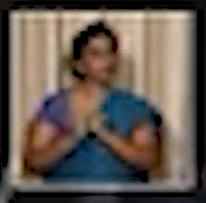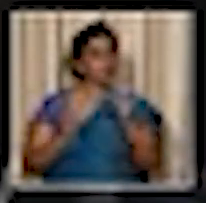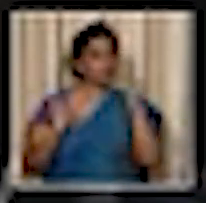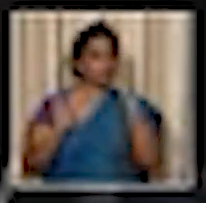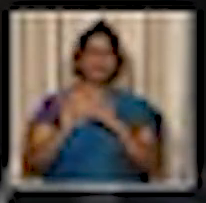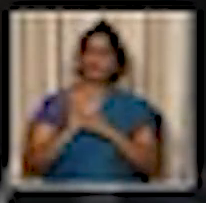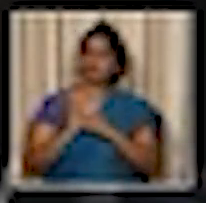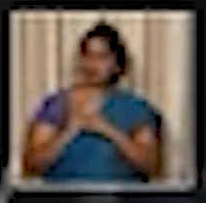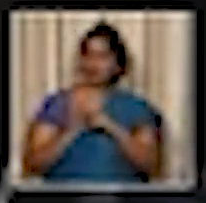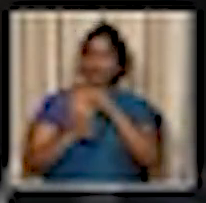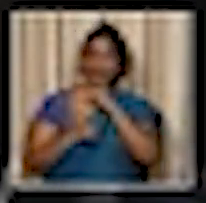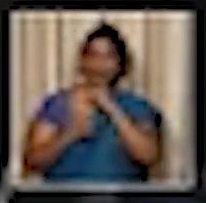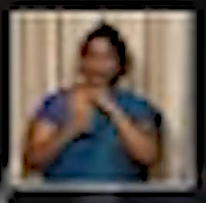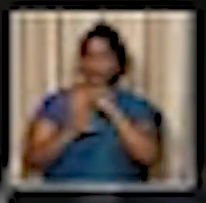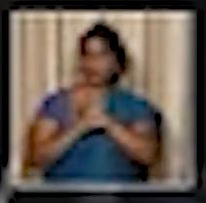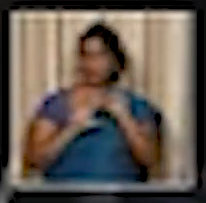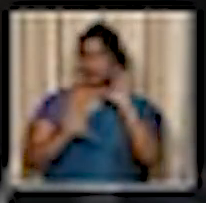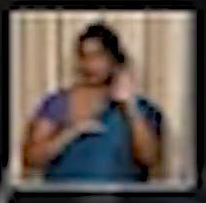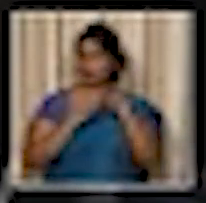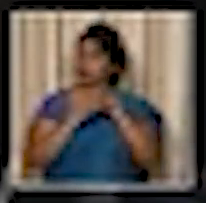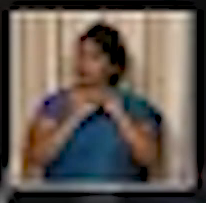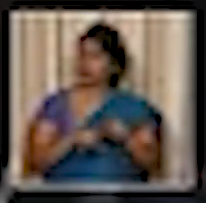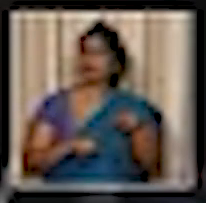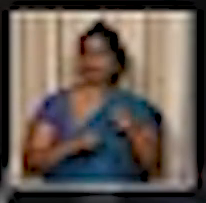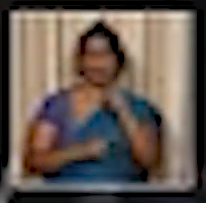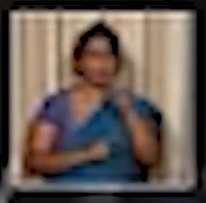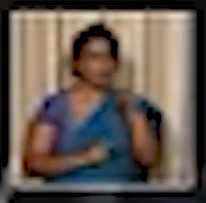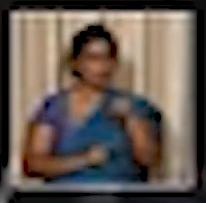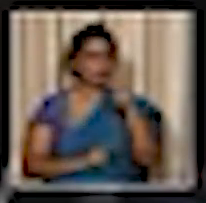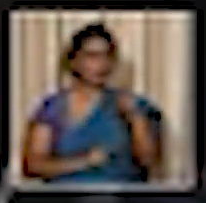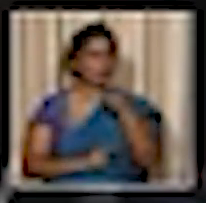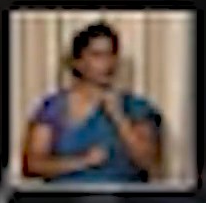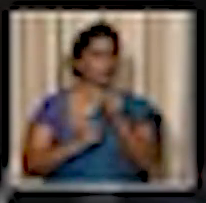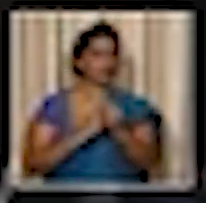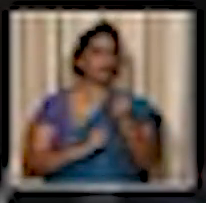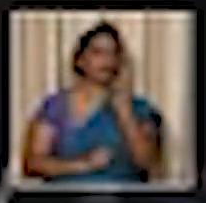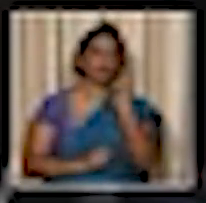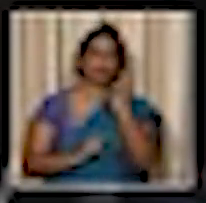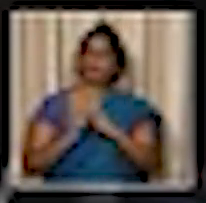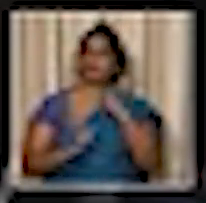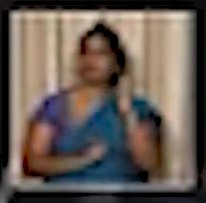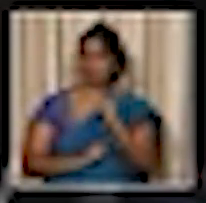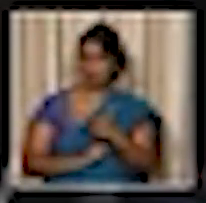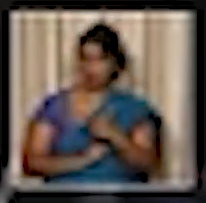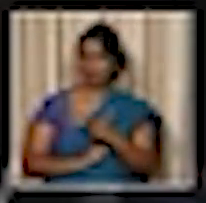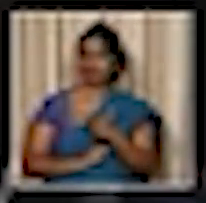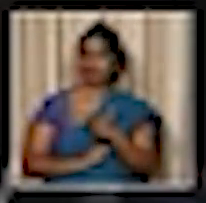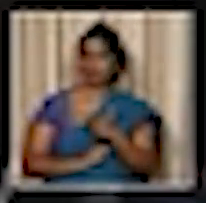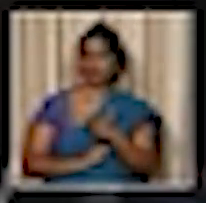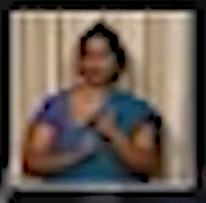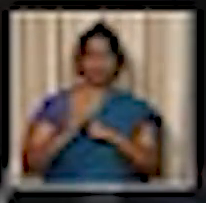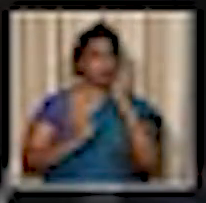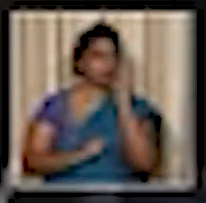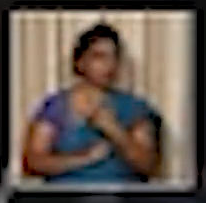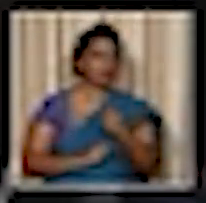සම්බන්ධයෙන් නඩු 16ක තොරතුරු අනුව එම වරදවල් වලට දඬුවම් ලෙස රුපියල් 1000ක දඩයක් නියම කොට එය